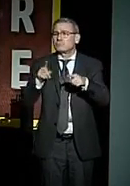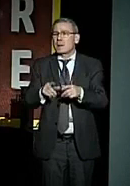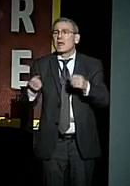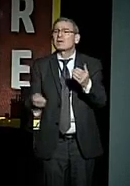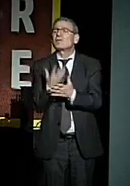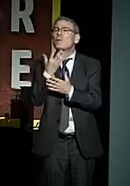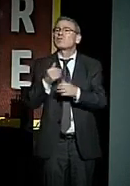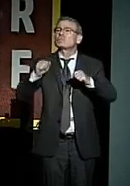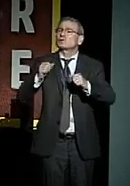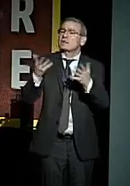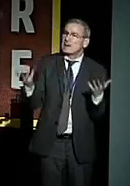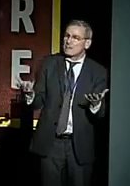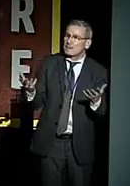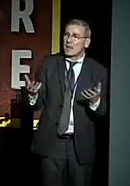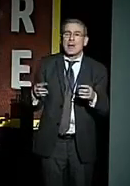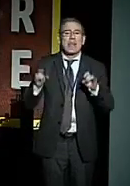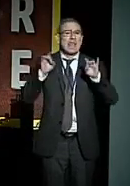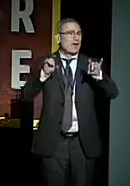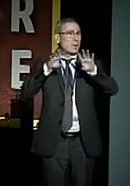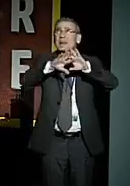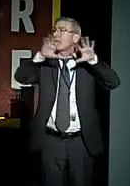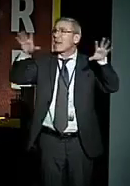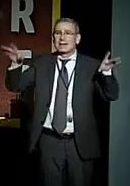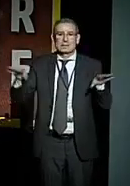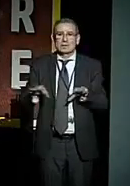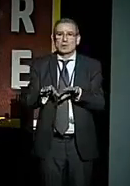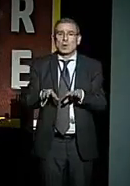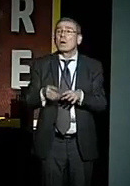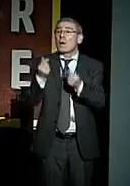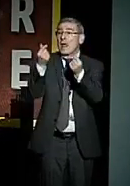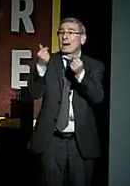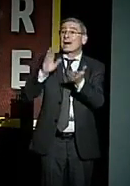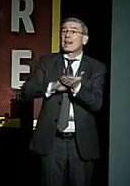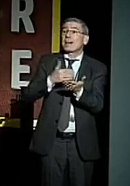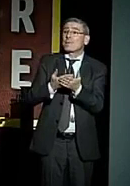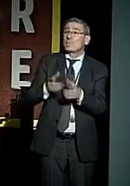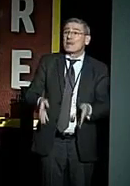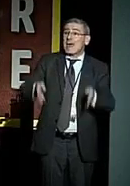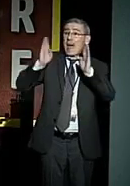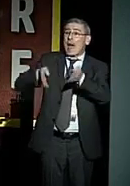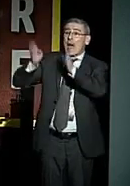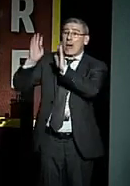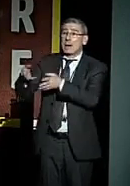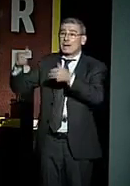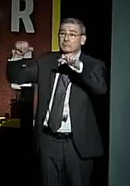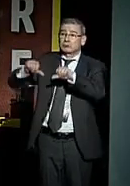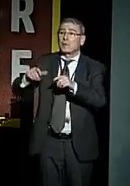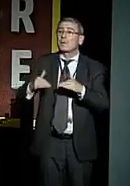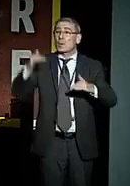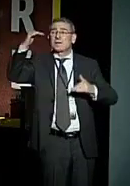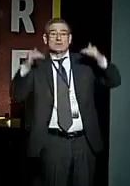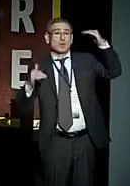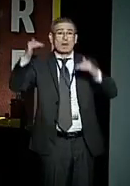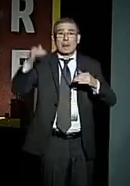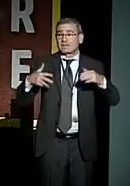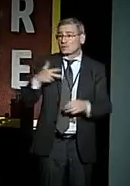sviluppo sostenibile, per l'inquinamento, per l'andamento della rendita immobiliare che in Italia ha un peso decisivo sulle disuguaglianze sociali,